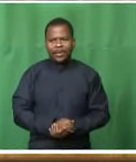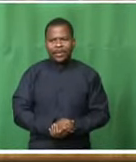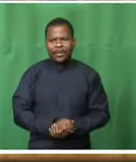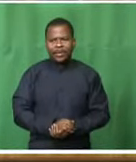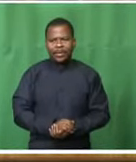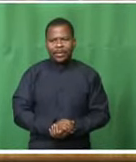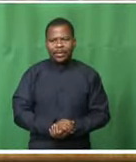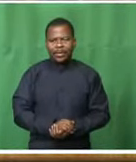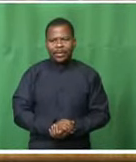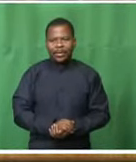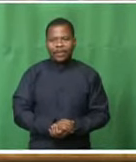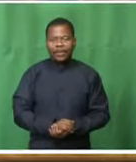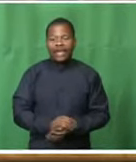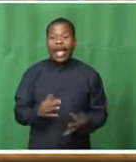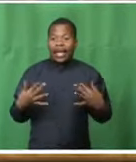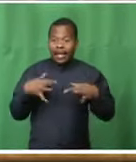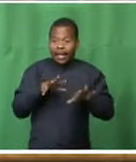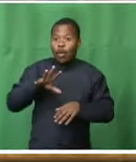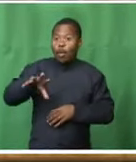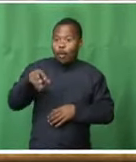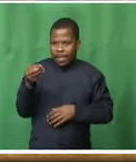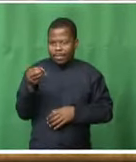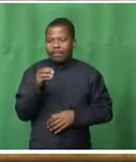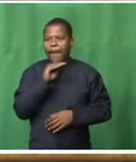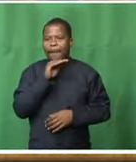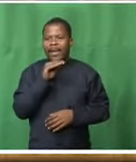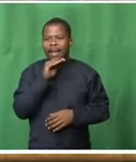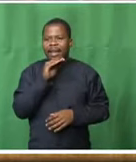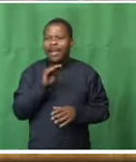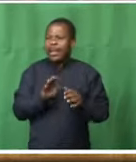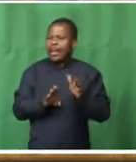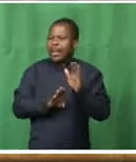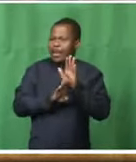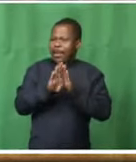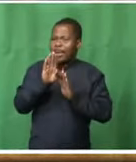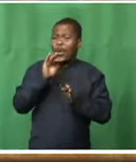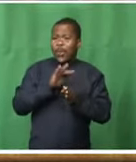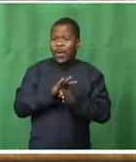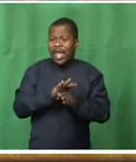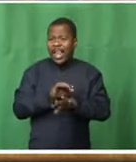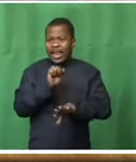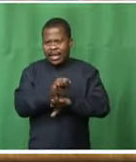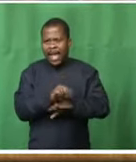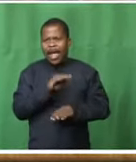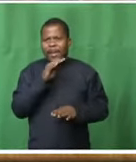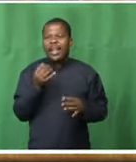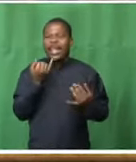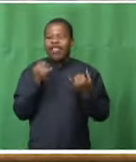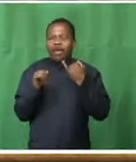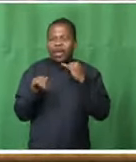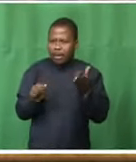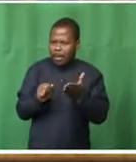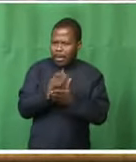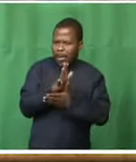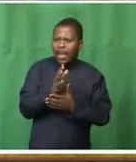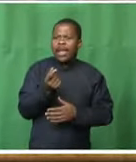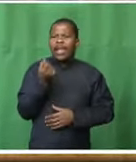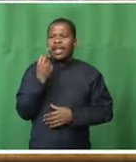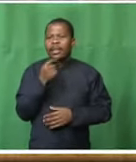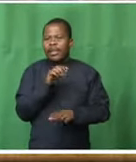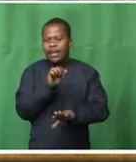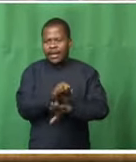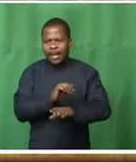Inkundla yokuxhumana yeWhatsApp iyachubeka nokuphucula nekundlondlobalisa tindlela tokuthumela imilayeto